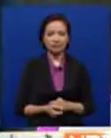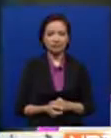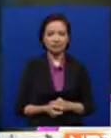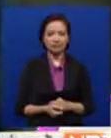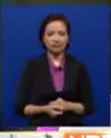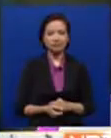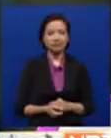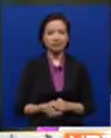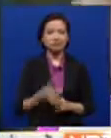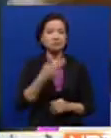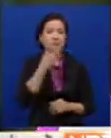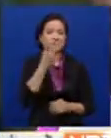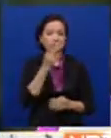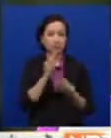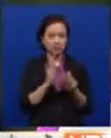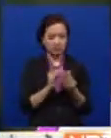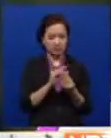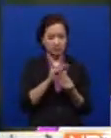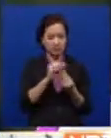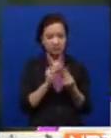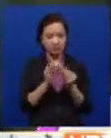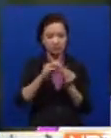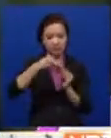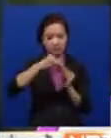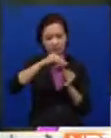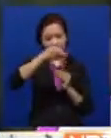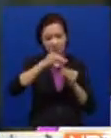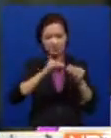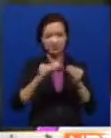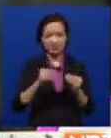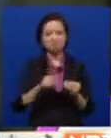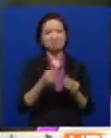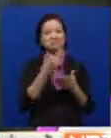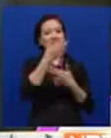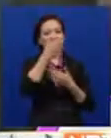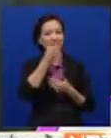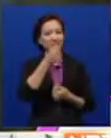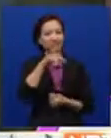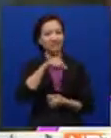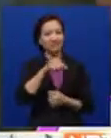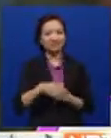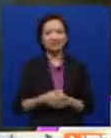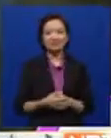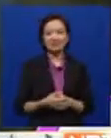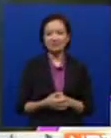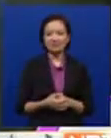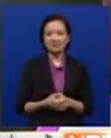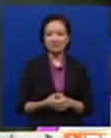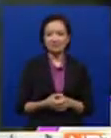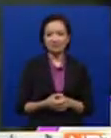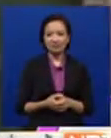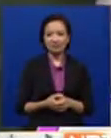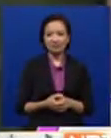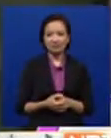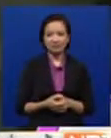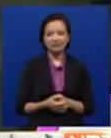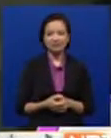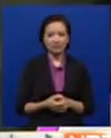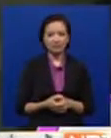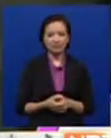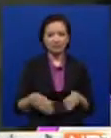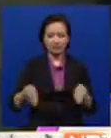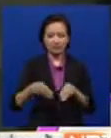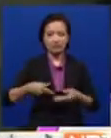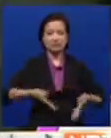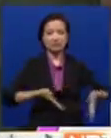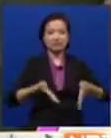น้ำตาลปั้นเป็นหนึ่งในร้านที่หลายคนให้ความสนใจภายในโซนศิลปะร่วมสมัยของงานตลาดศิลปะริมคลองพระดุงก